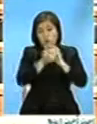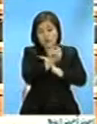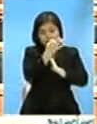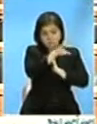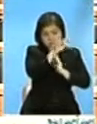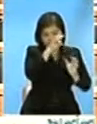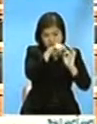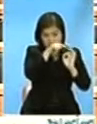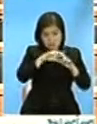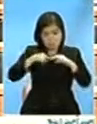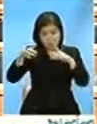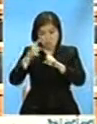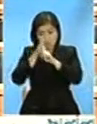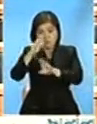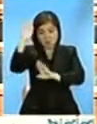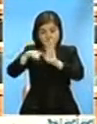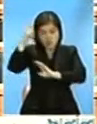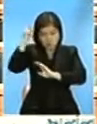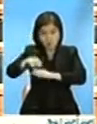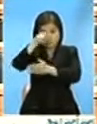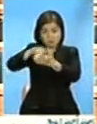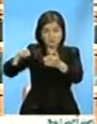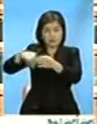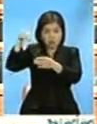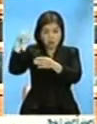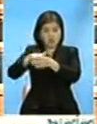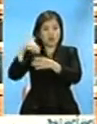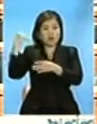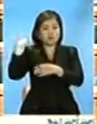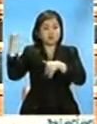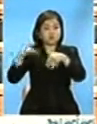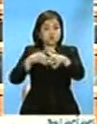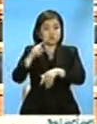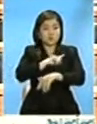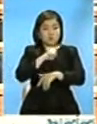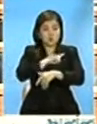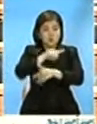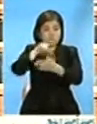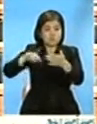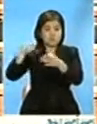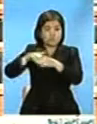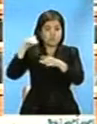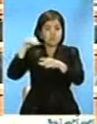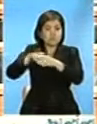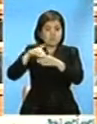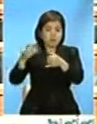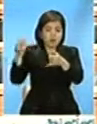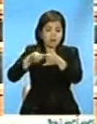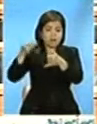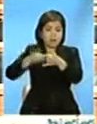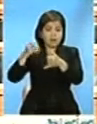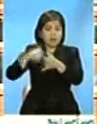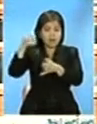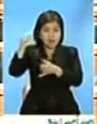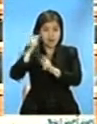อนเพราะประชาธิปไตยมันแปลว่าประชาบวกอธิปไตยคือประชาชนบวกความเป็นใหญ่หรือประชาชนบวกอำนาจสูง